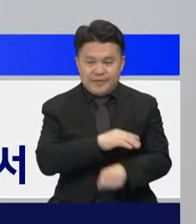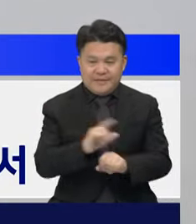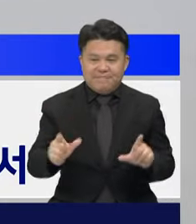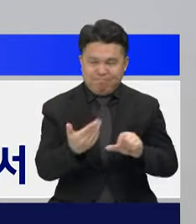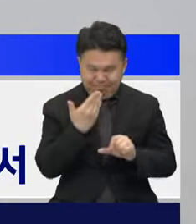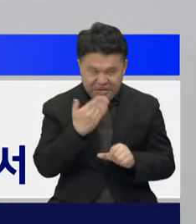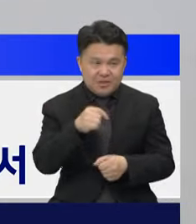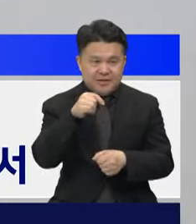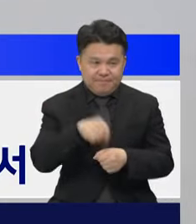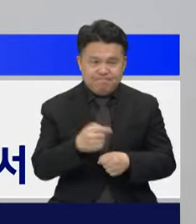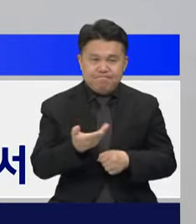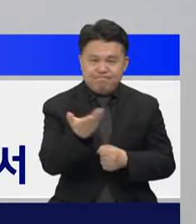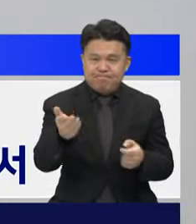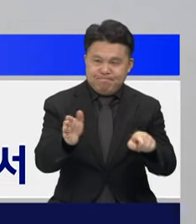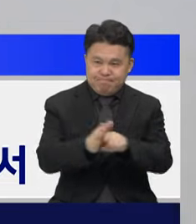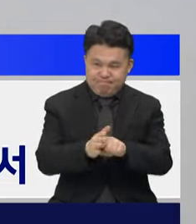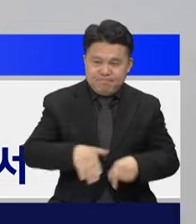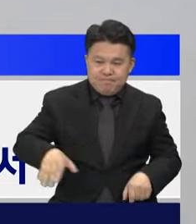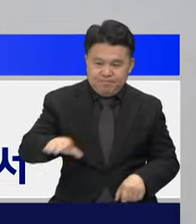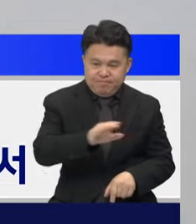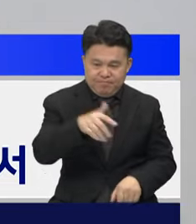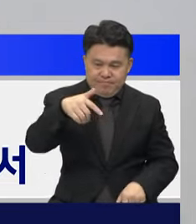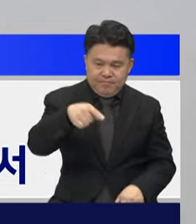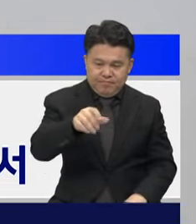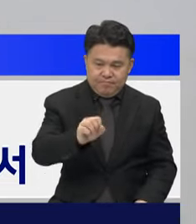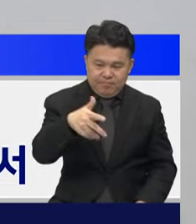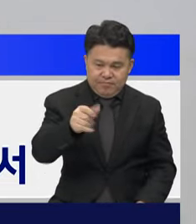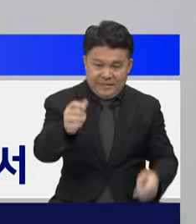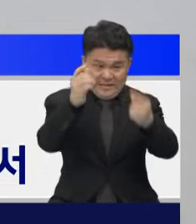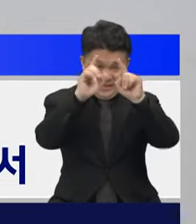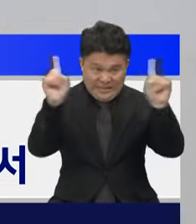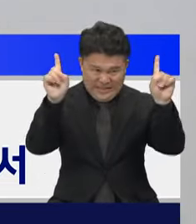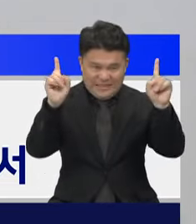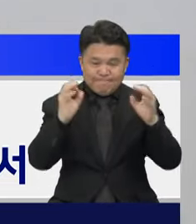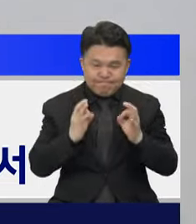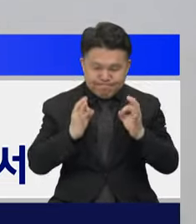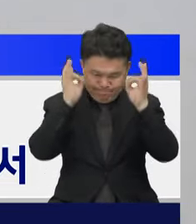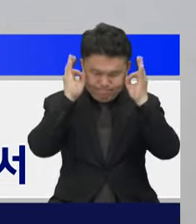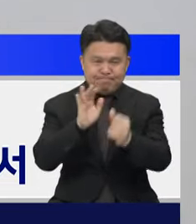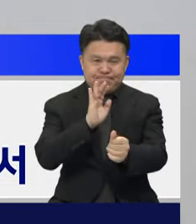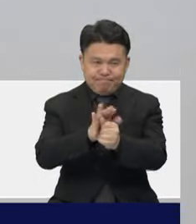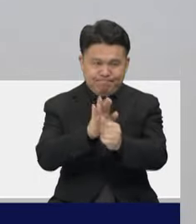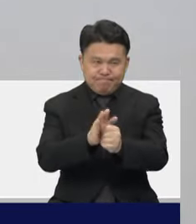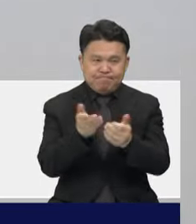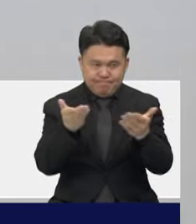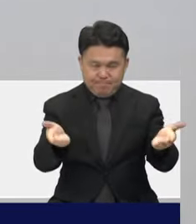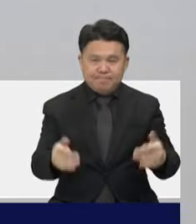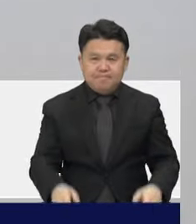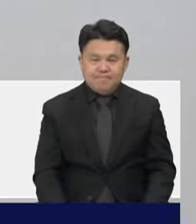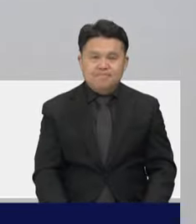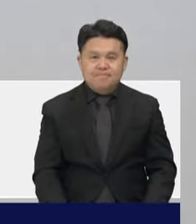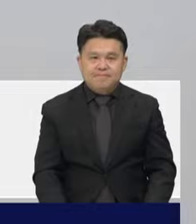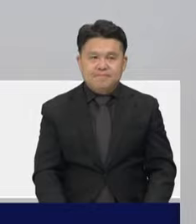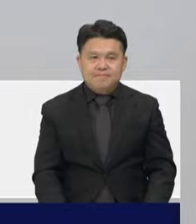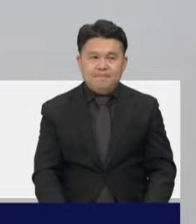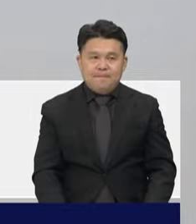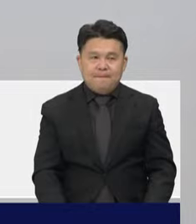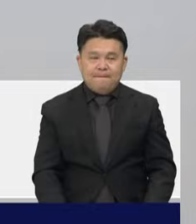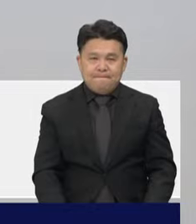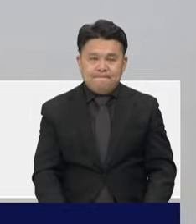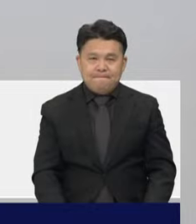없도록 정착할 수 있도록 여러분들을 위해서 우리 충청대학은 최선을 다해서 여러분들을 돕겠다는